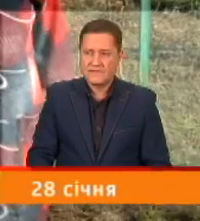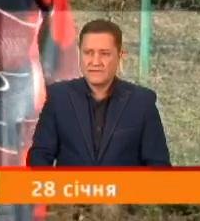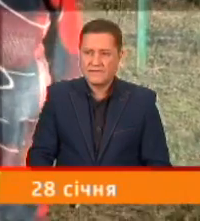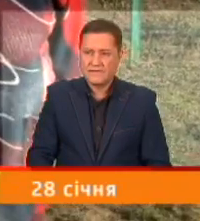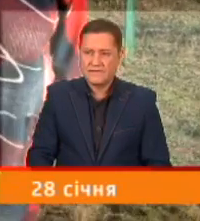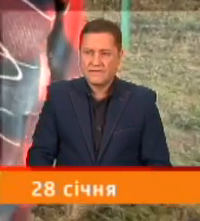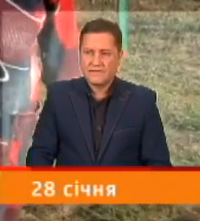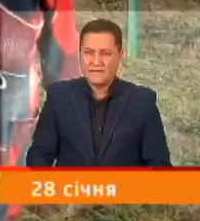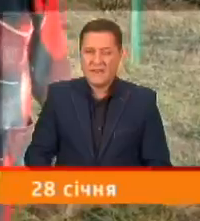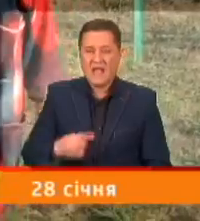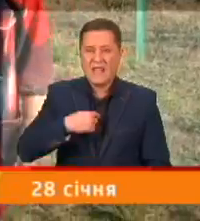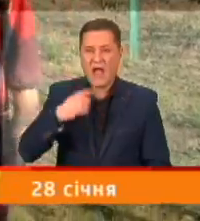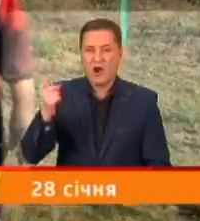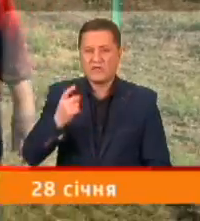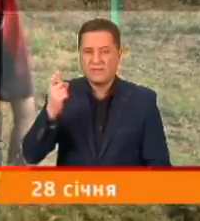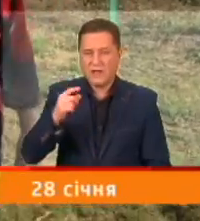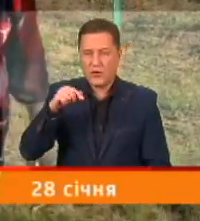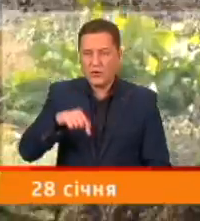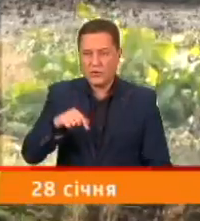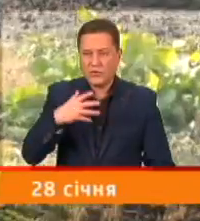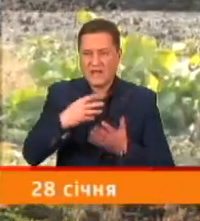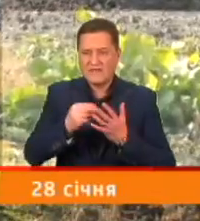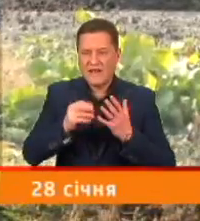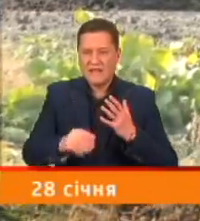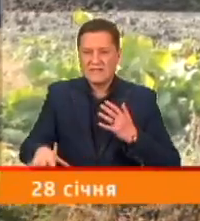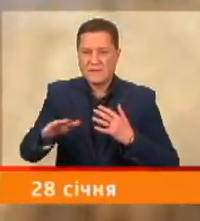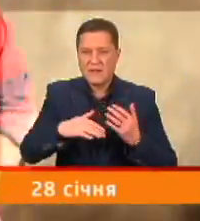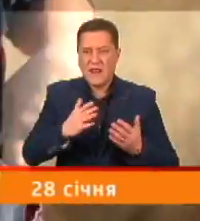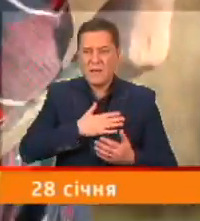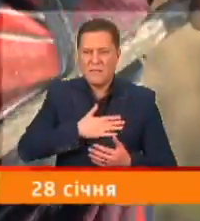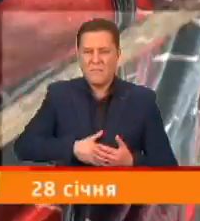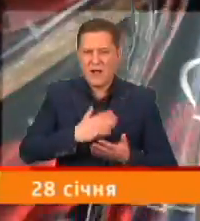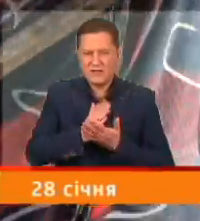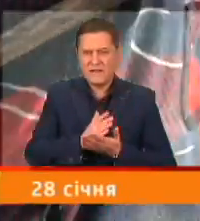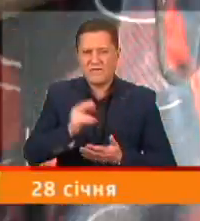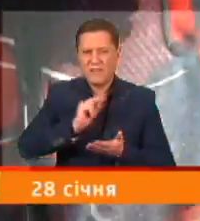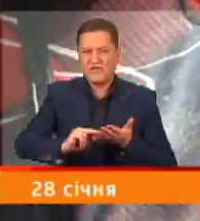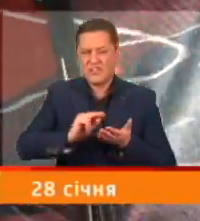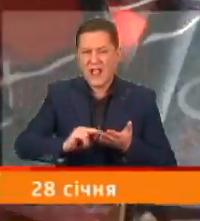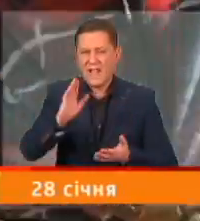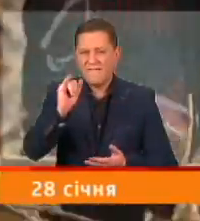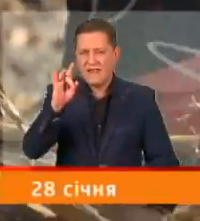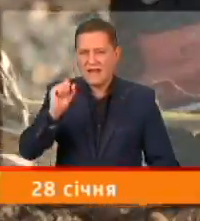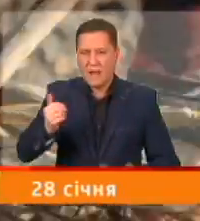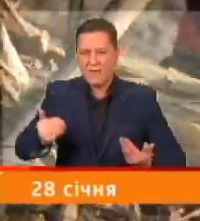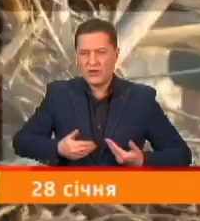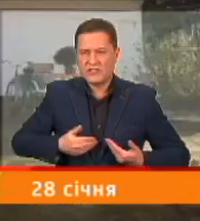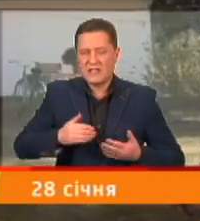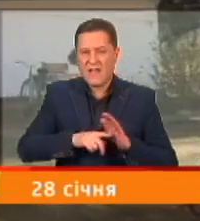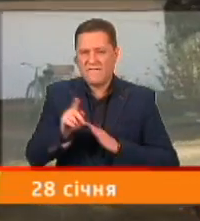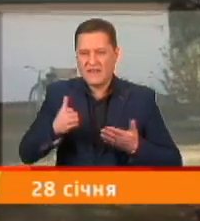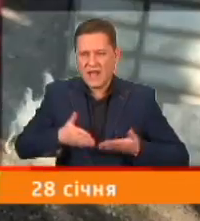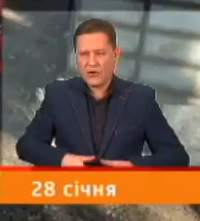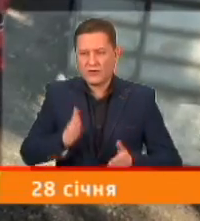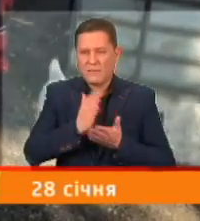А я господарюю тут, на своїй земельці, і маю задоволення. У селі на Черкащині пані Віра прожила майже від народження.